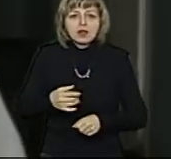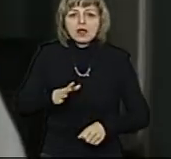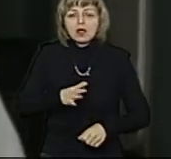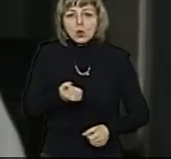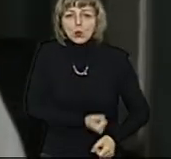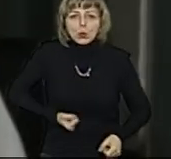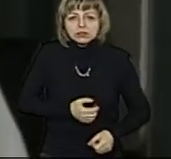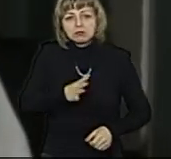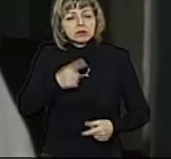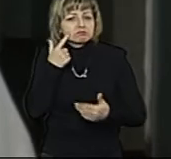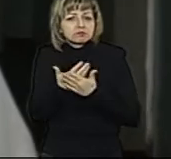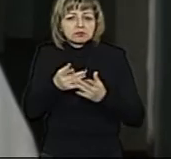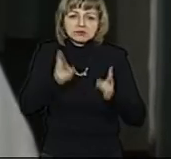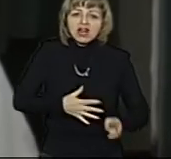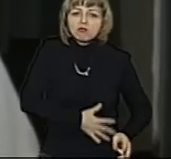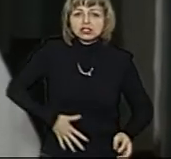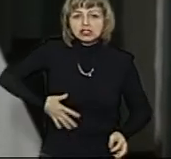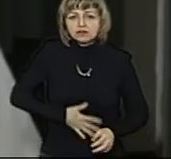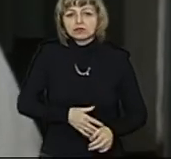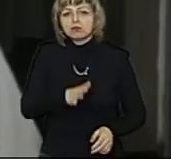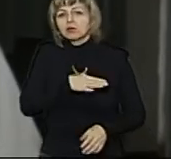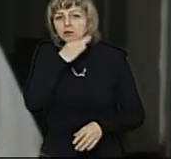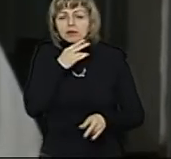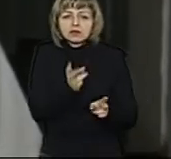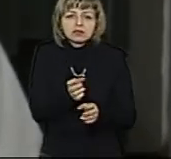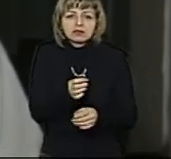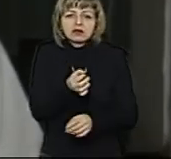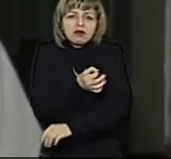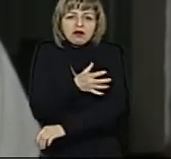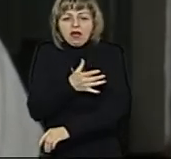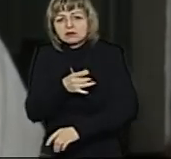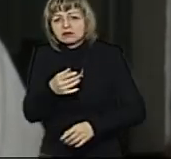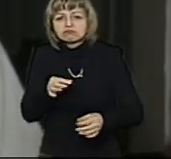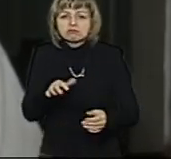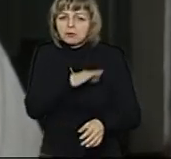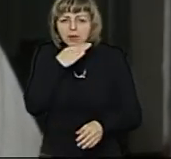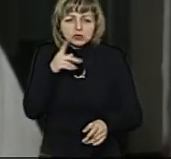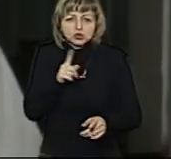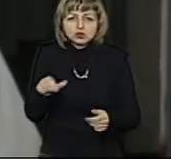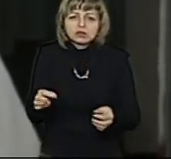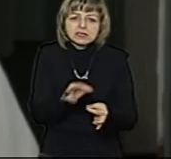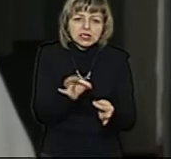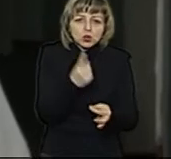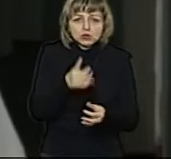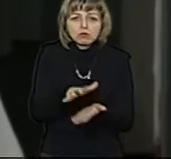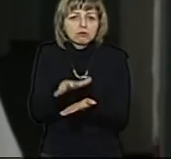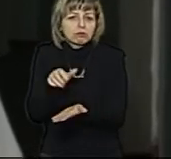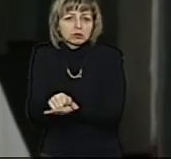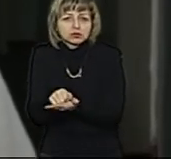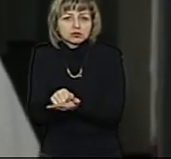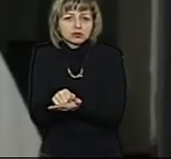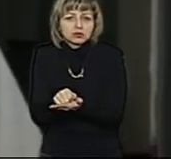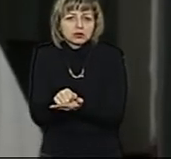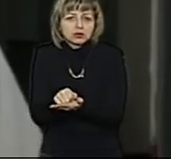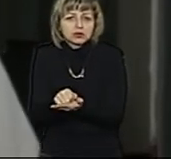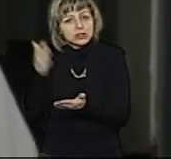живота. Були множинні рани, зроблена обробка ран, ПХО ран, зашито, в одного там з пошкодженням ще